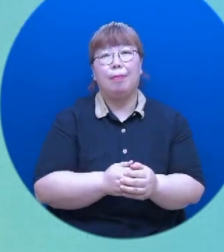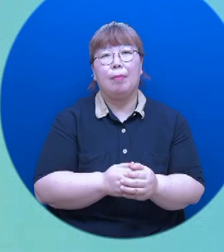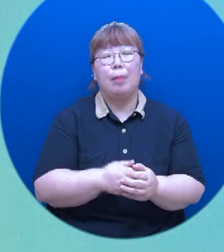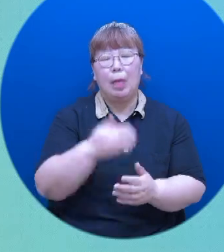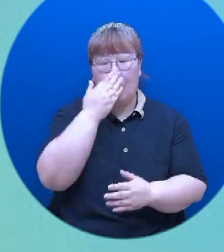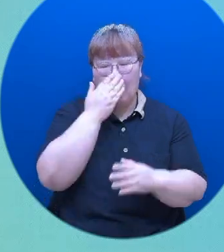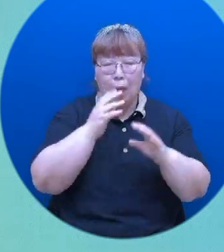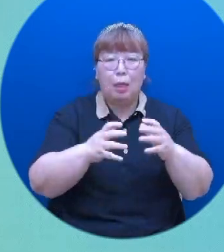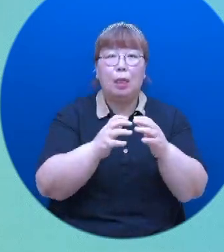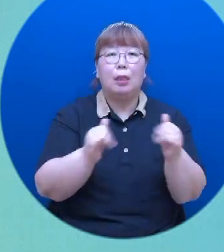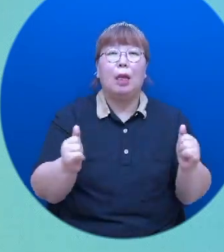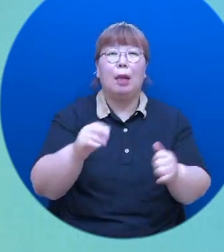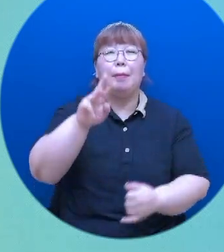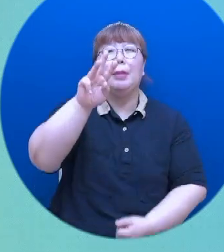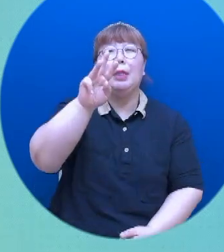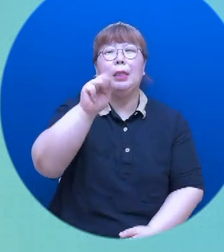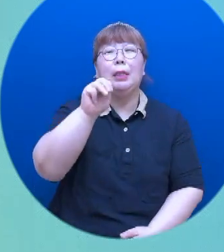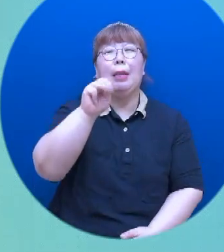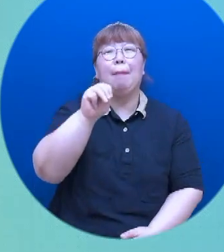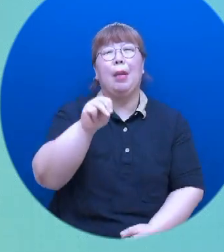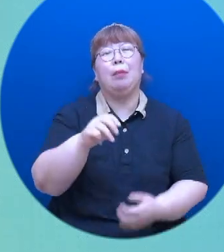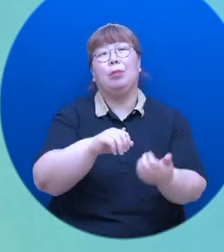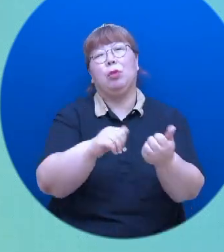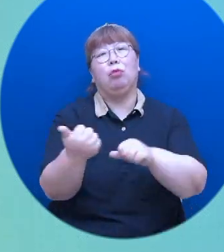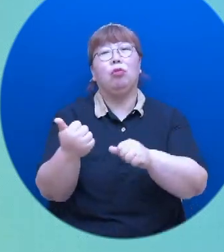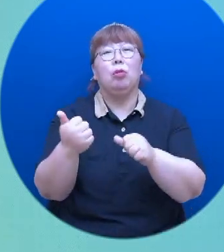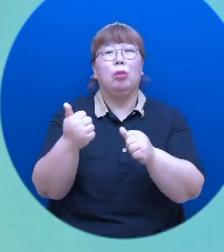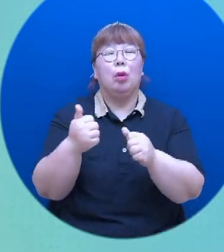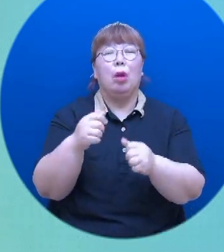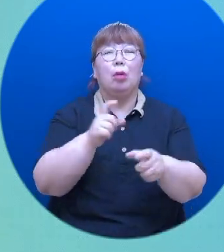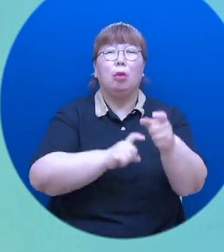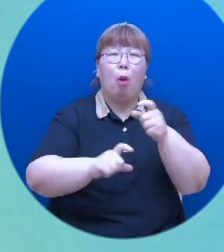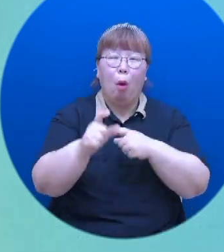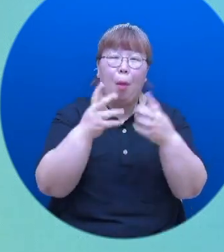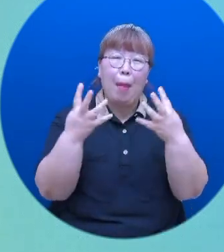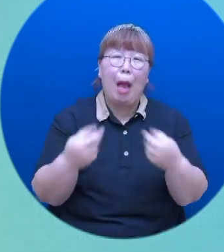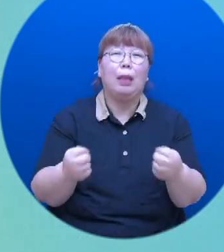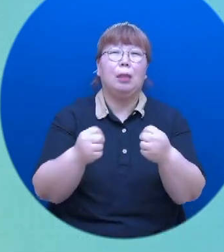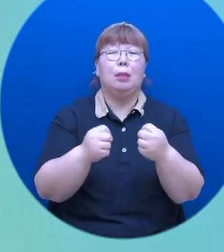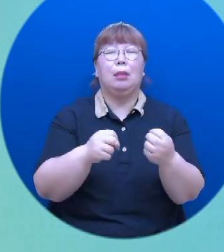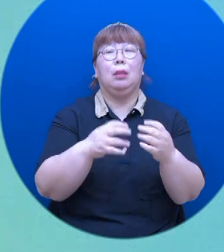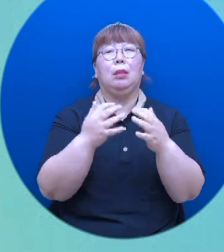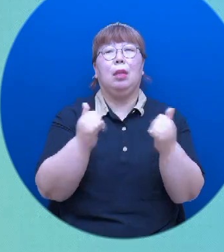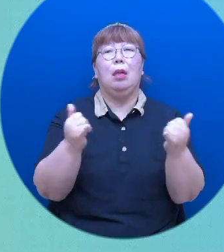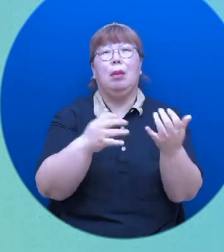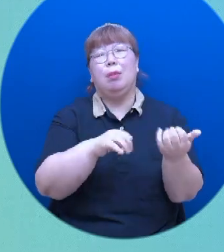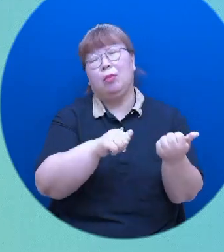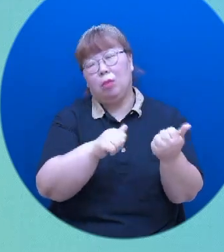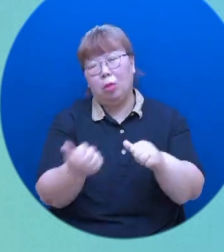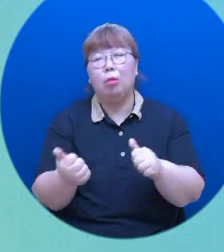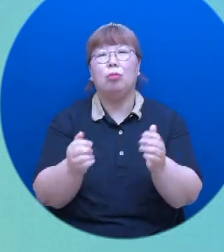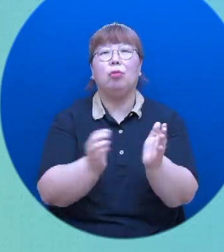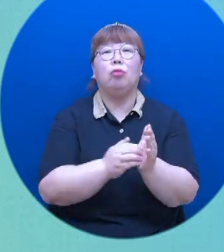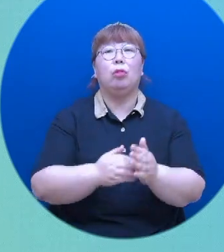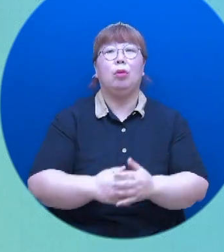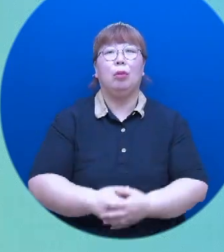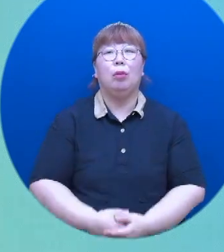3만 명이나 그 어느 때의 전쟁보다 더 많은 전사자 발생되고 있는 걸 보게